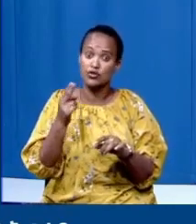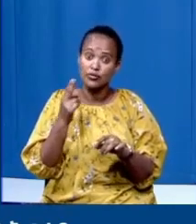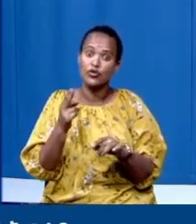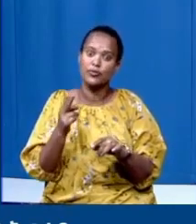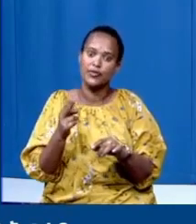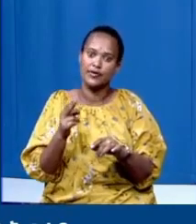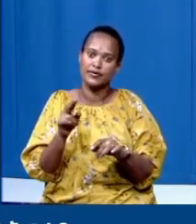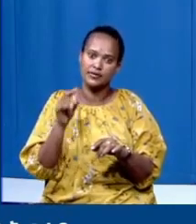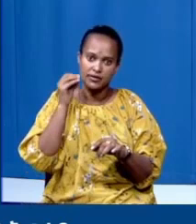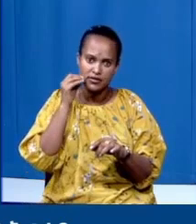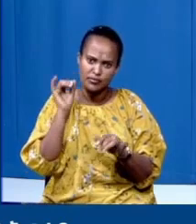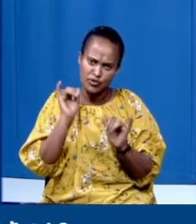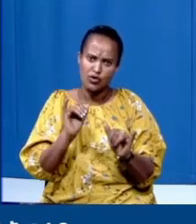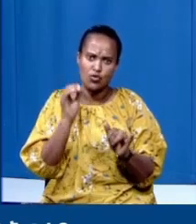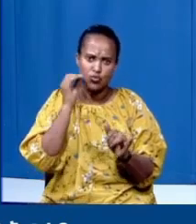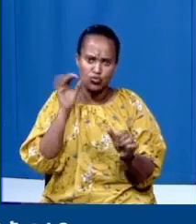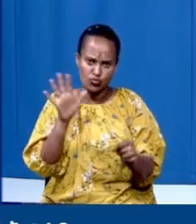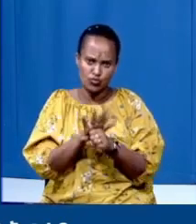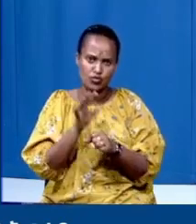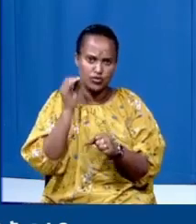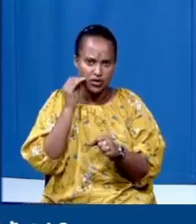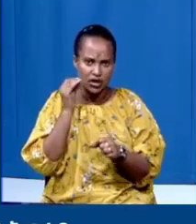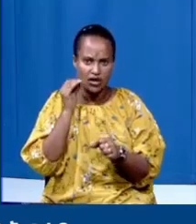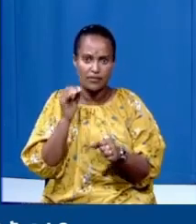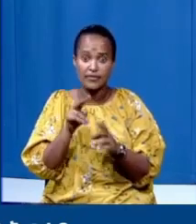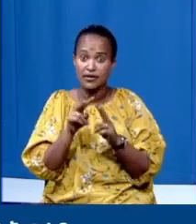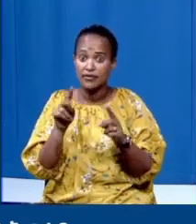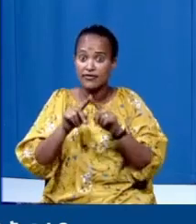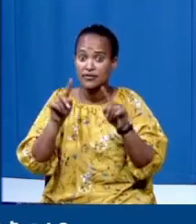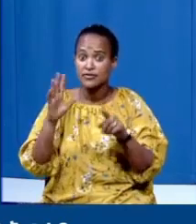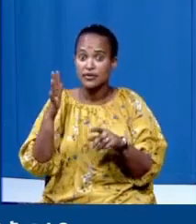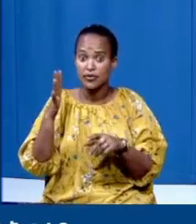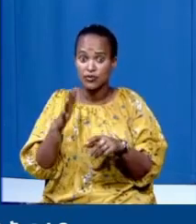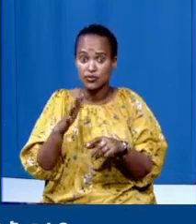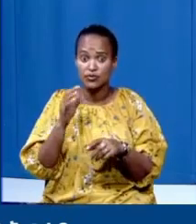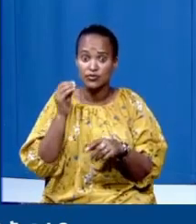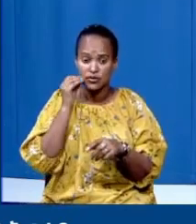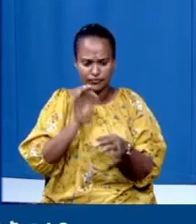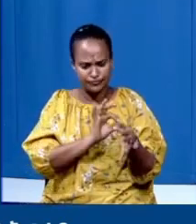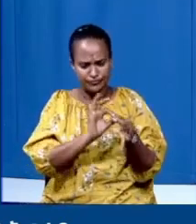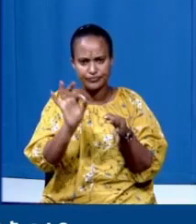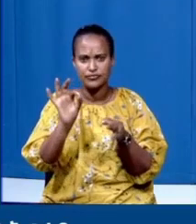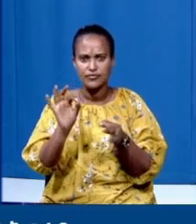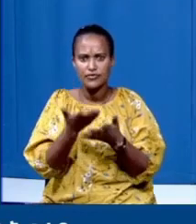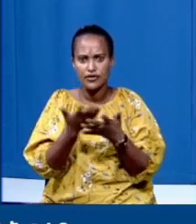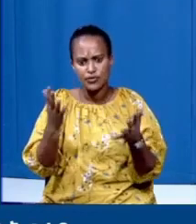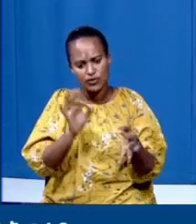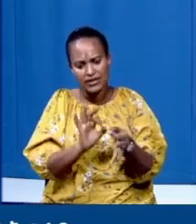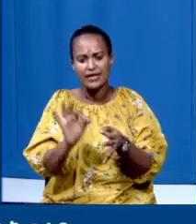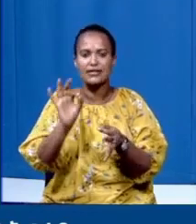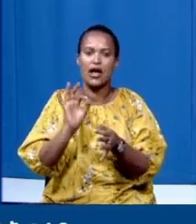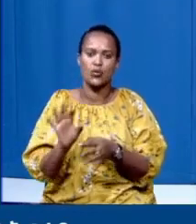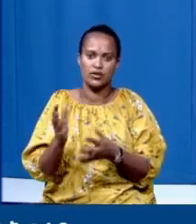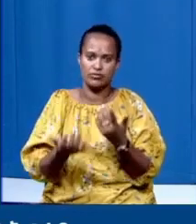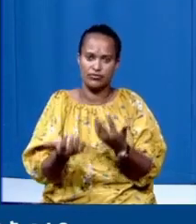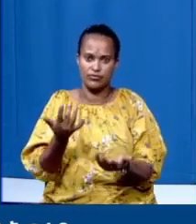እቲ ገዛ ከም ዘለዎ ንብረት ዝሓዘ ብምሉኡ ገዛ ድማ ብጣዕሚ ፍሉይ ብዝበለ መልክዑ ዘለ ገዛዊቱ ብምሉእ ተቃሲሉ ምስ ንብረትስ ይቃፀል ሓዊ